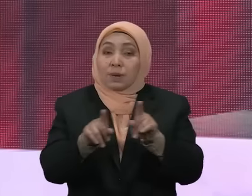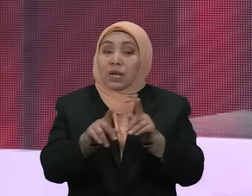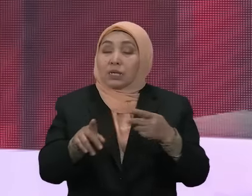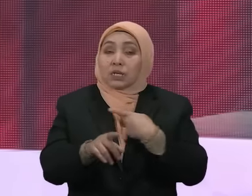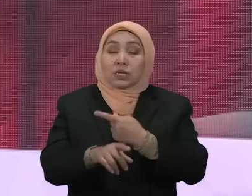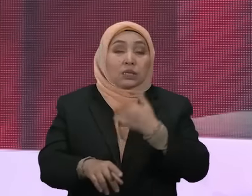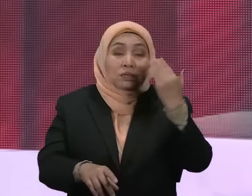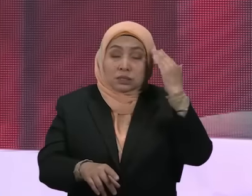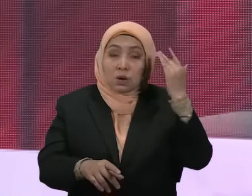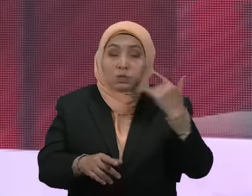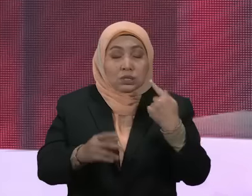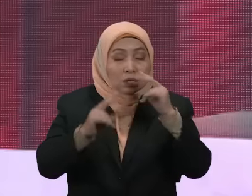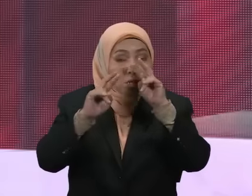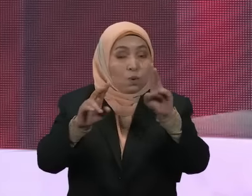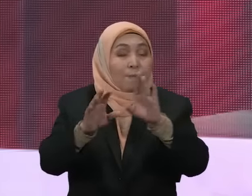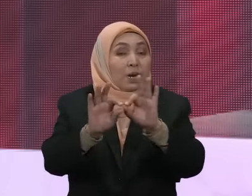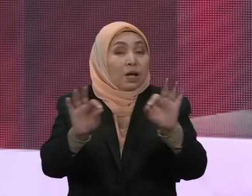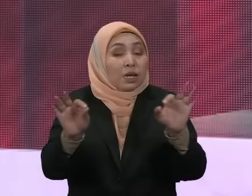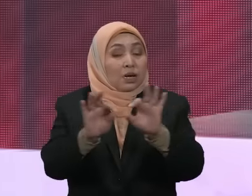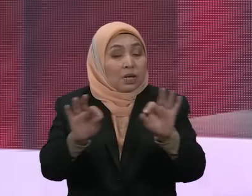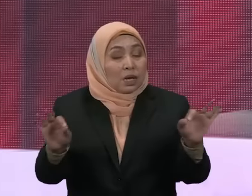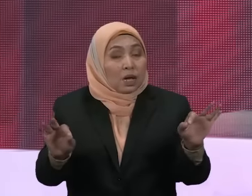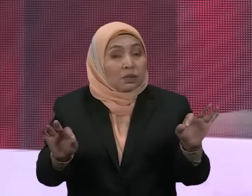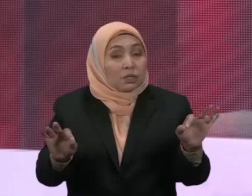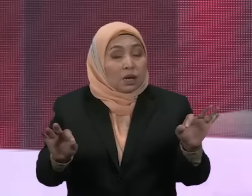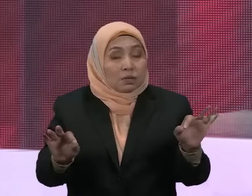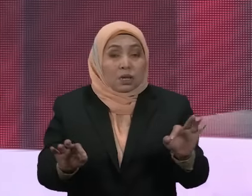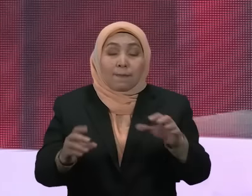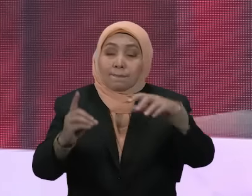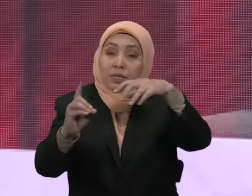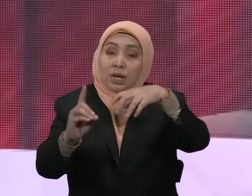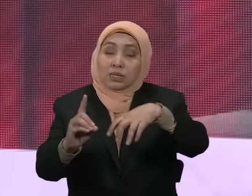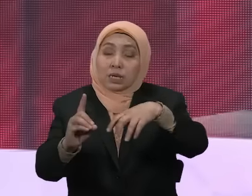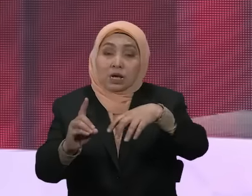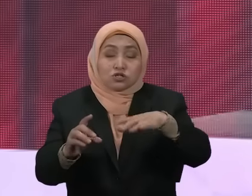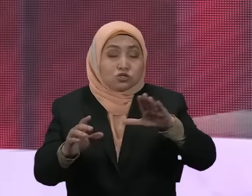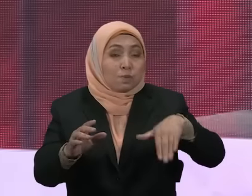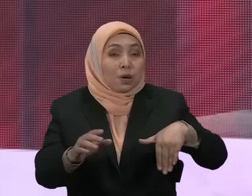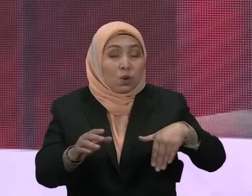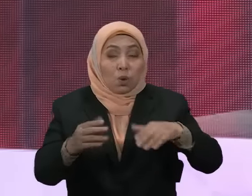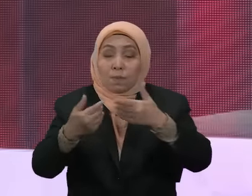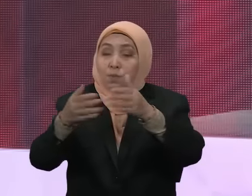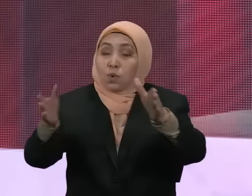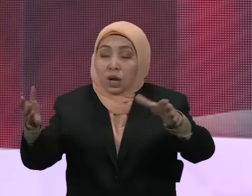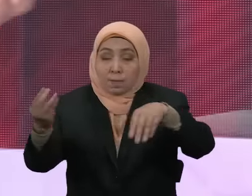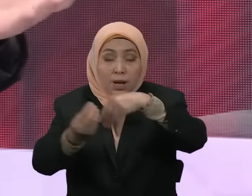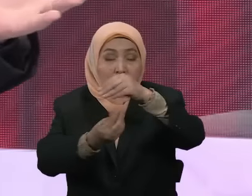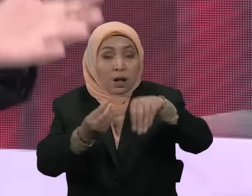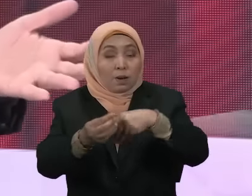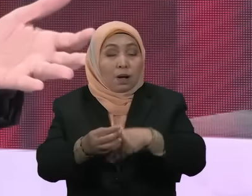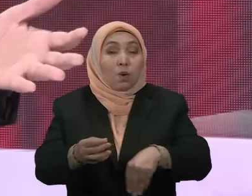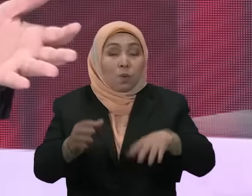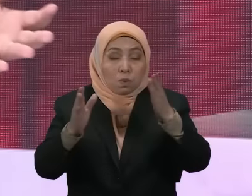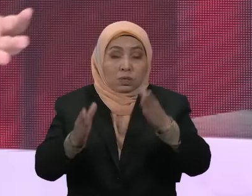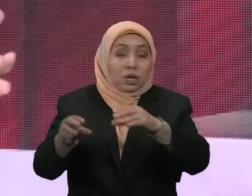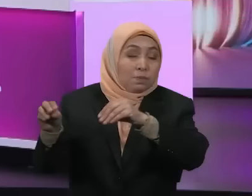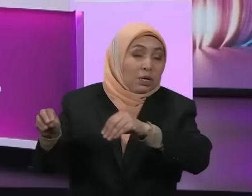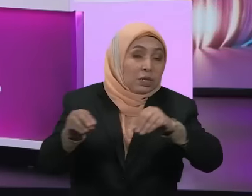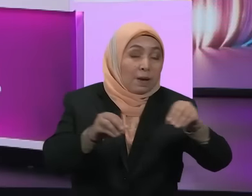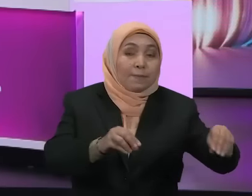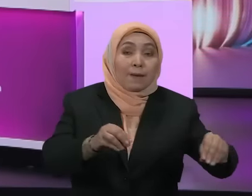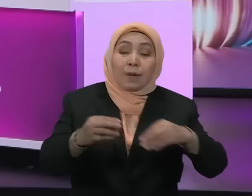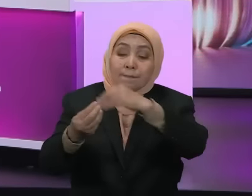bila kita melihat kepada ayat-ayat di Madaniyah, ya, sebelum Fathu Mekah itu, muhajirin adalah orang Mekah pergi ke